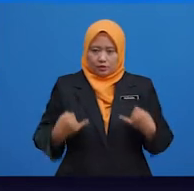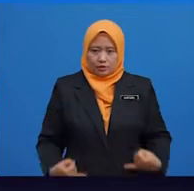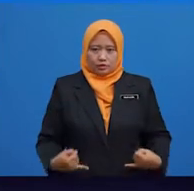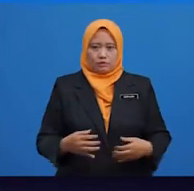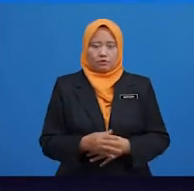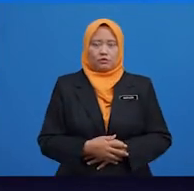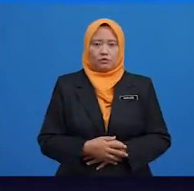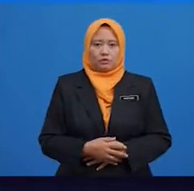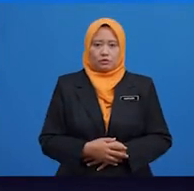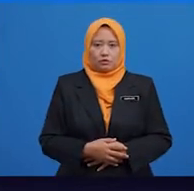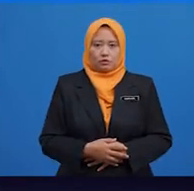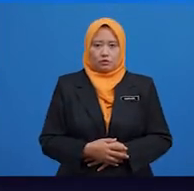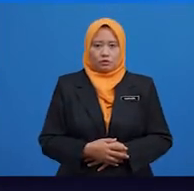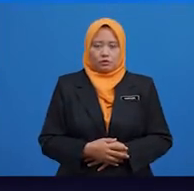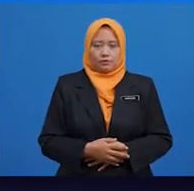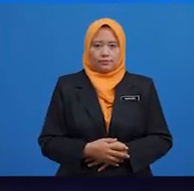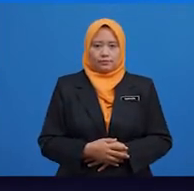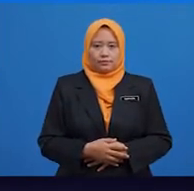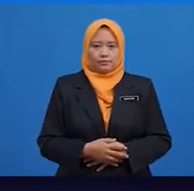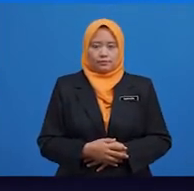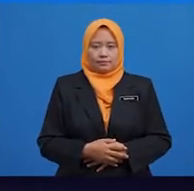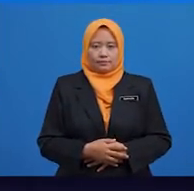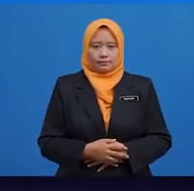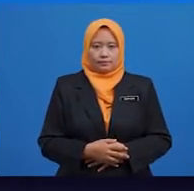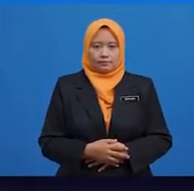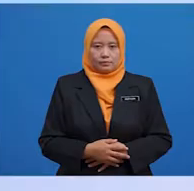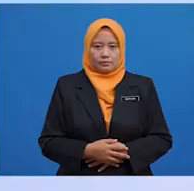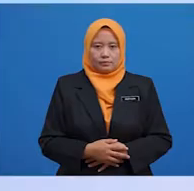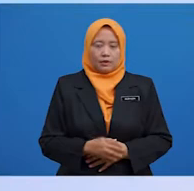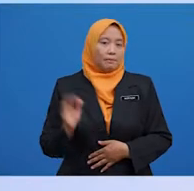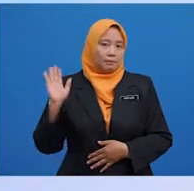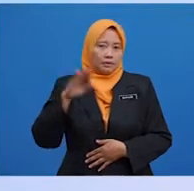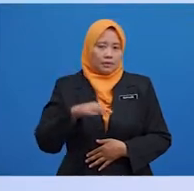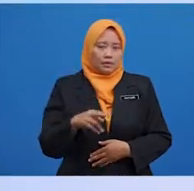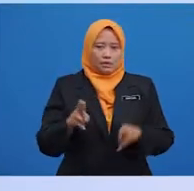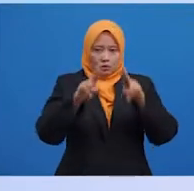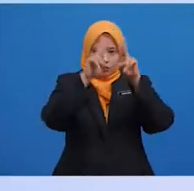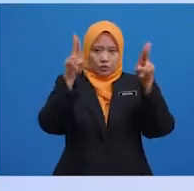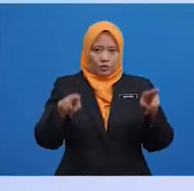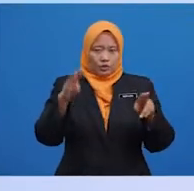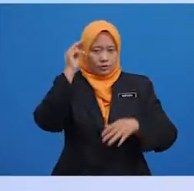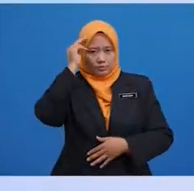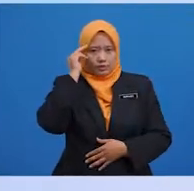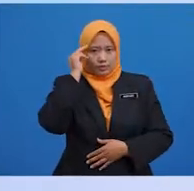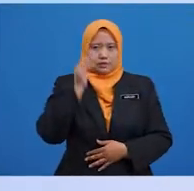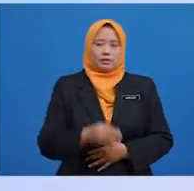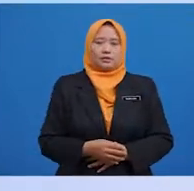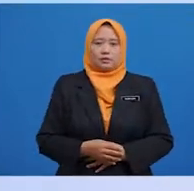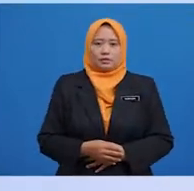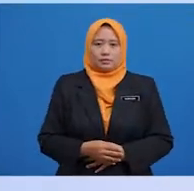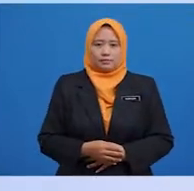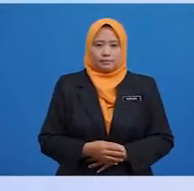menerokai semua kandungan dalam sistem kardiovaskular ini. Mari kita uji minda kita